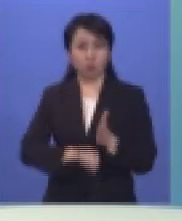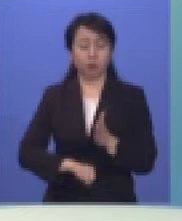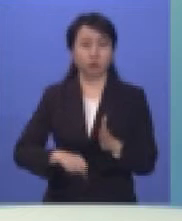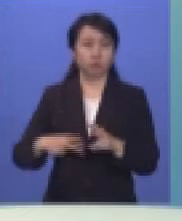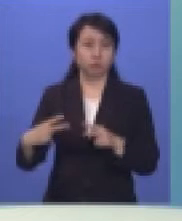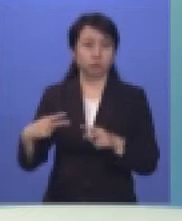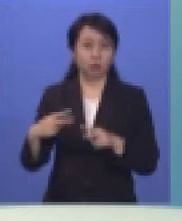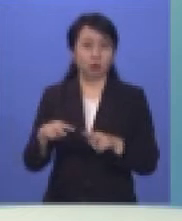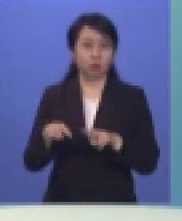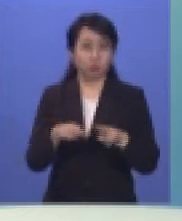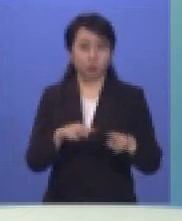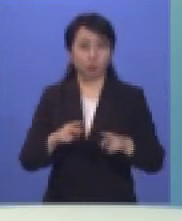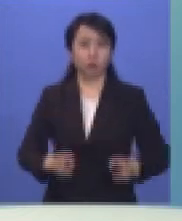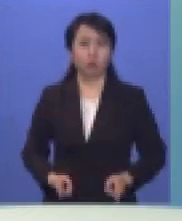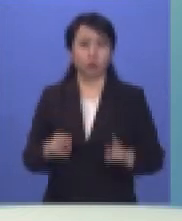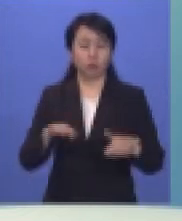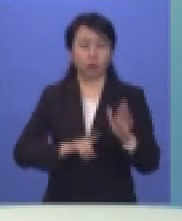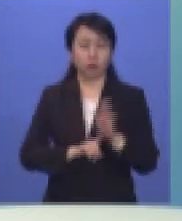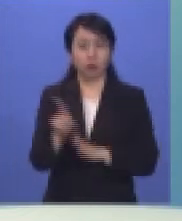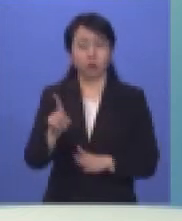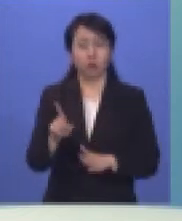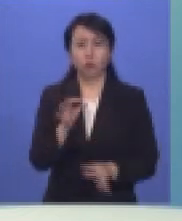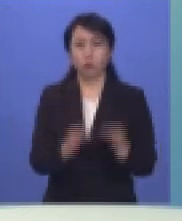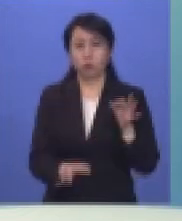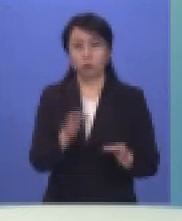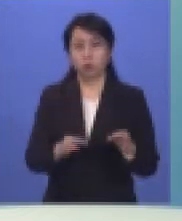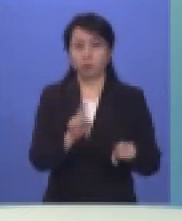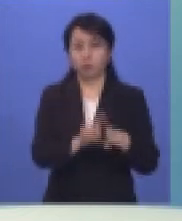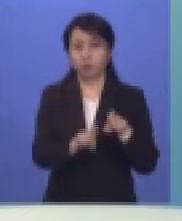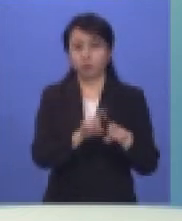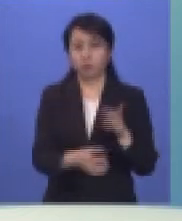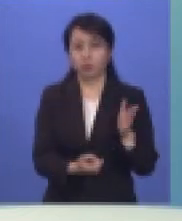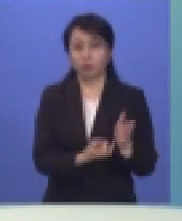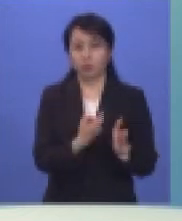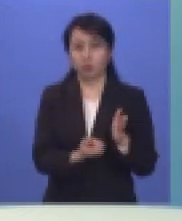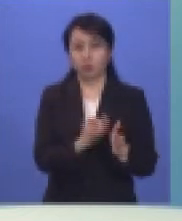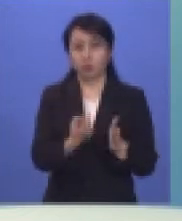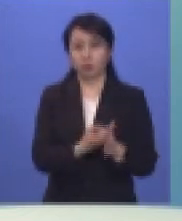ружья. По уголовному делу назначен комплекс необходимых судебных экспертиз.